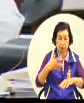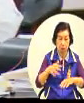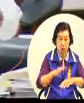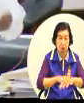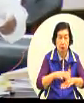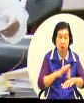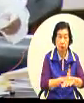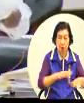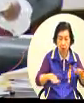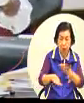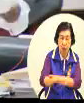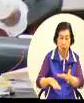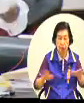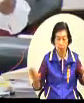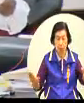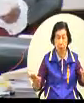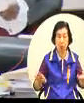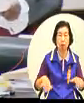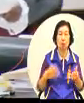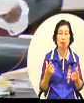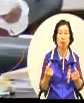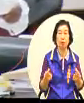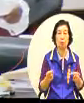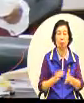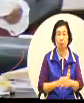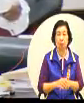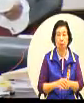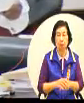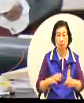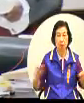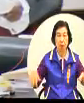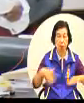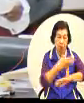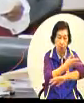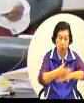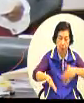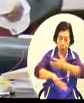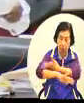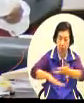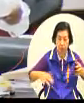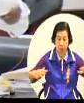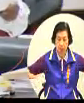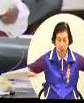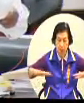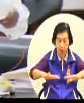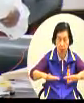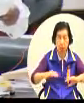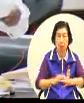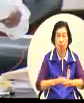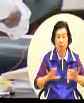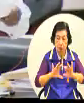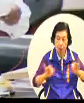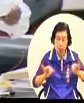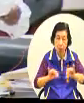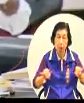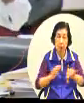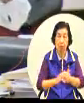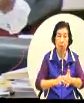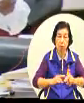深入高屏区，让我们高屏区的土地具有丰富的水